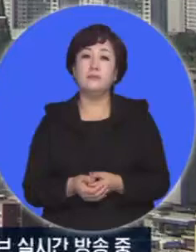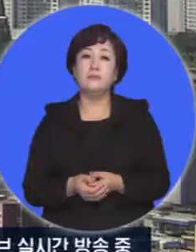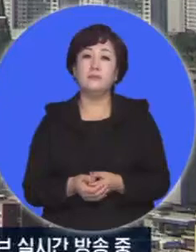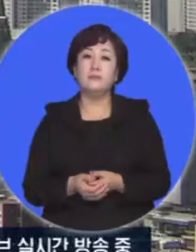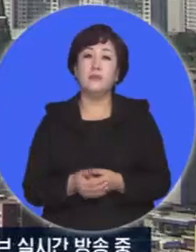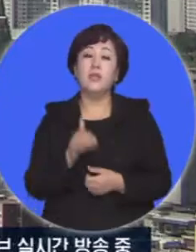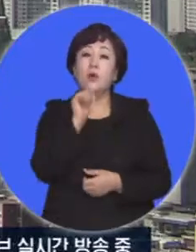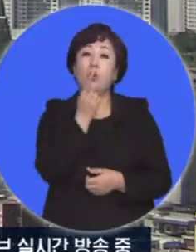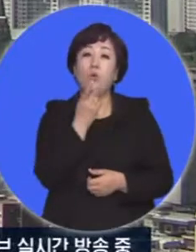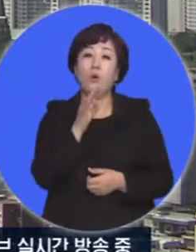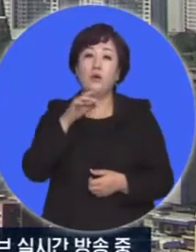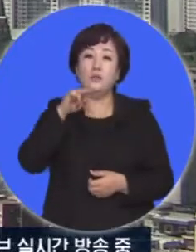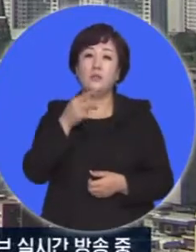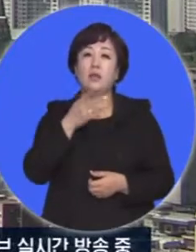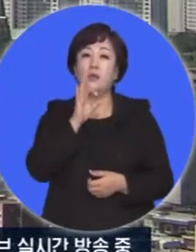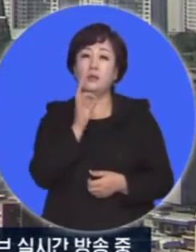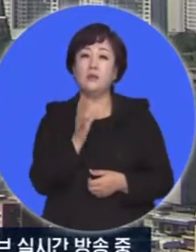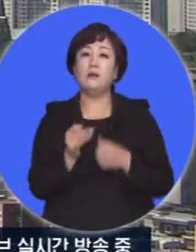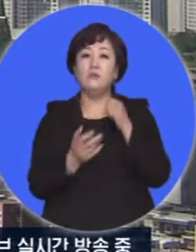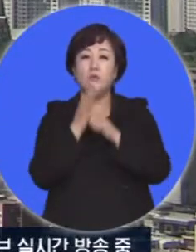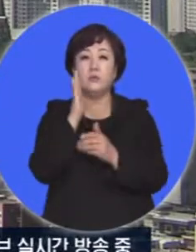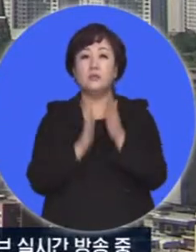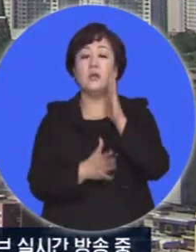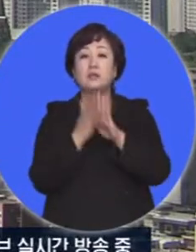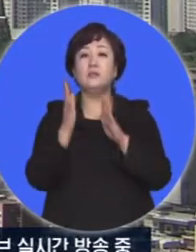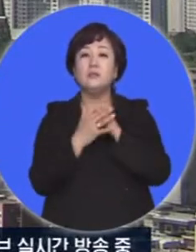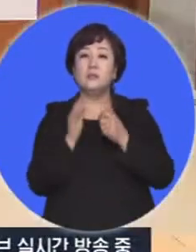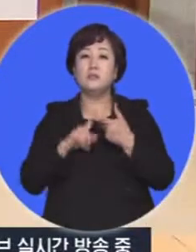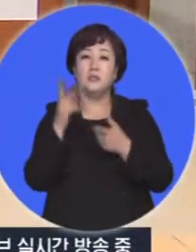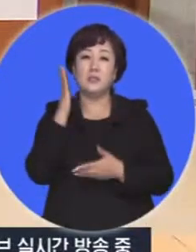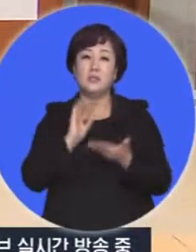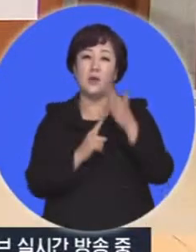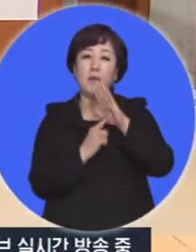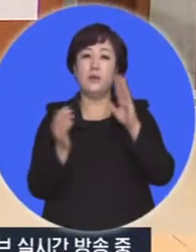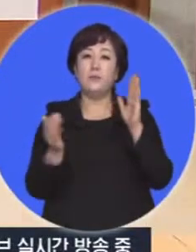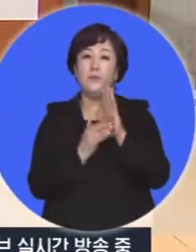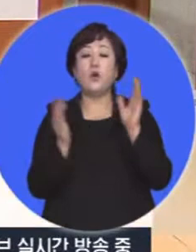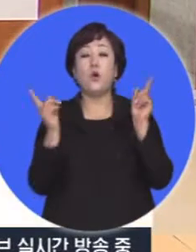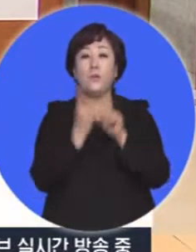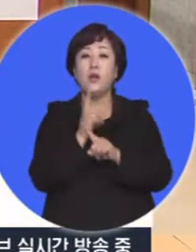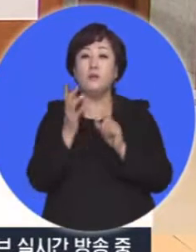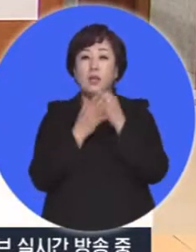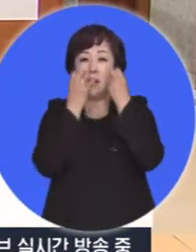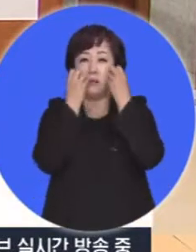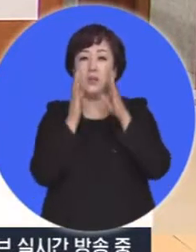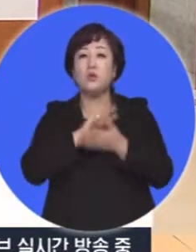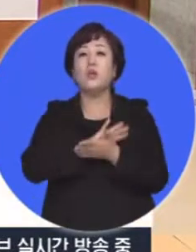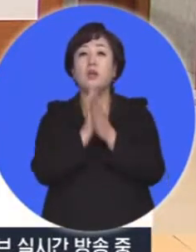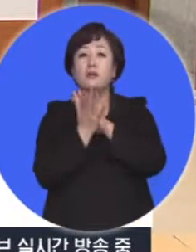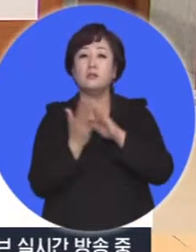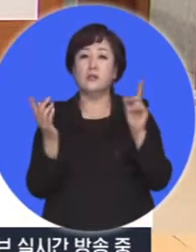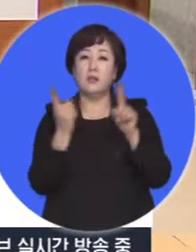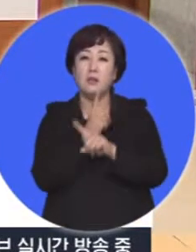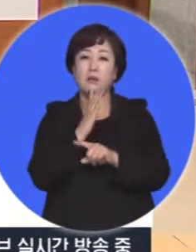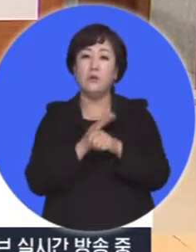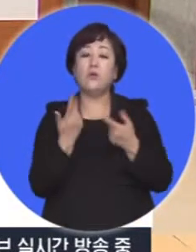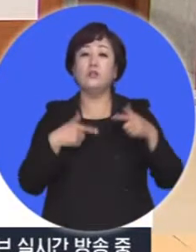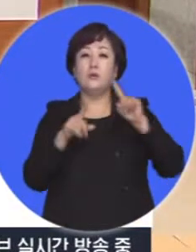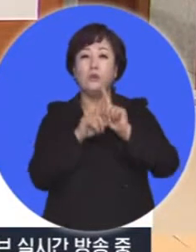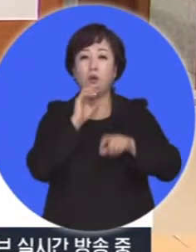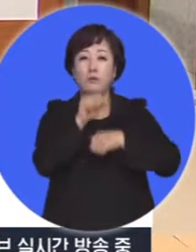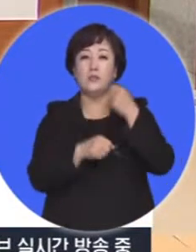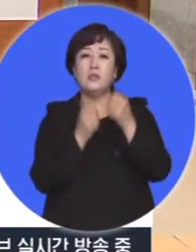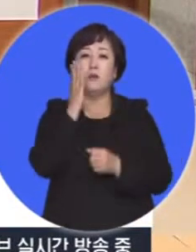황 3형 전 울산시의회 의장 은 어제 기자회견을 열고 변화와 쇄신을 내걸고 더불어 민주당 울산시당 b 원장의